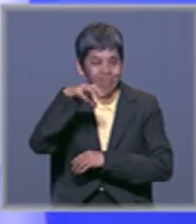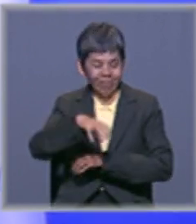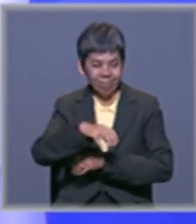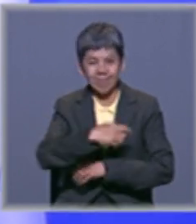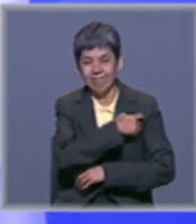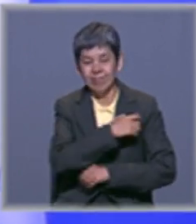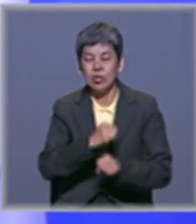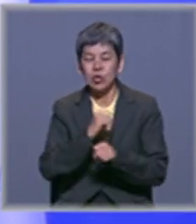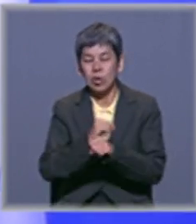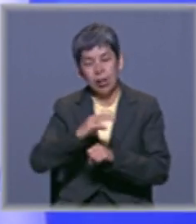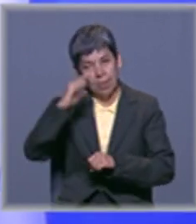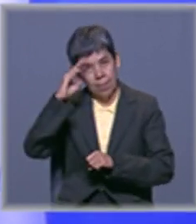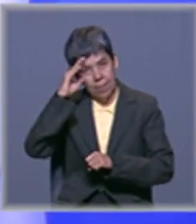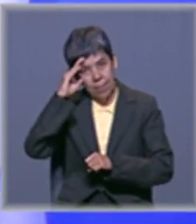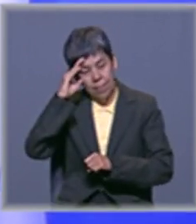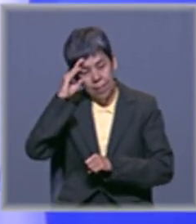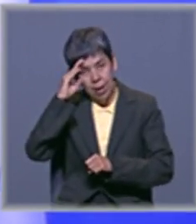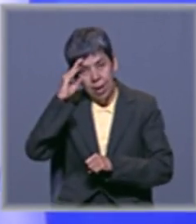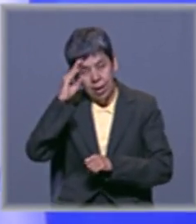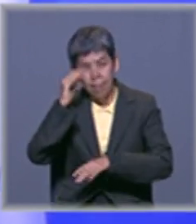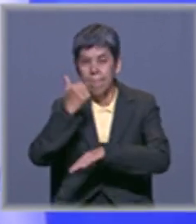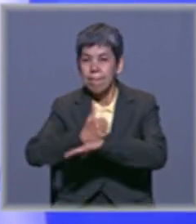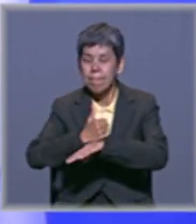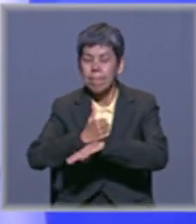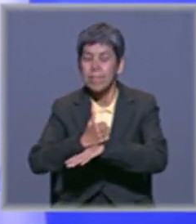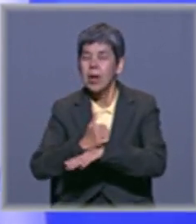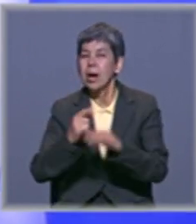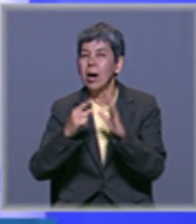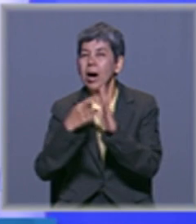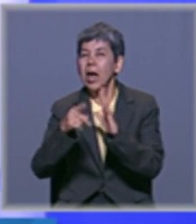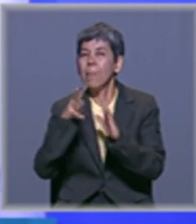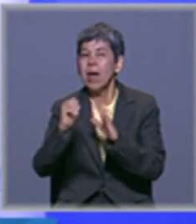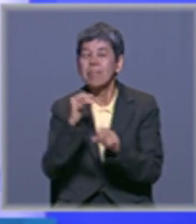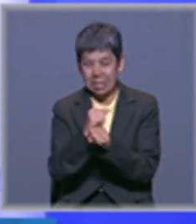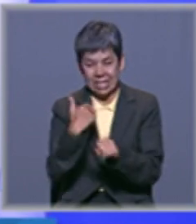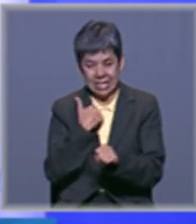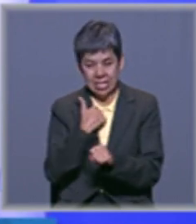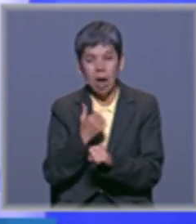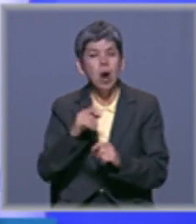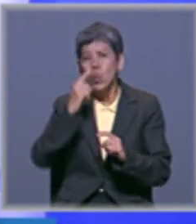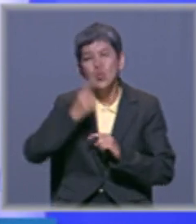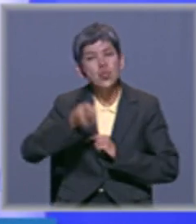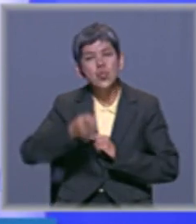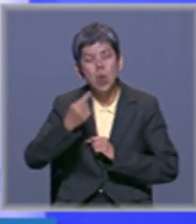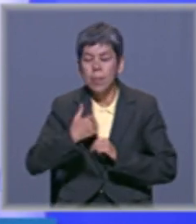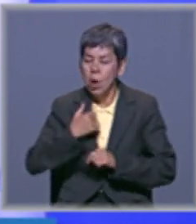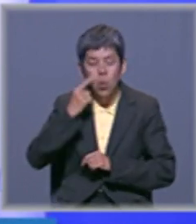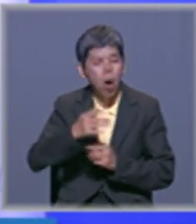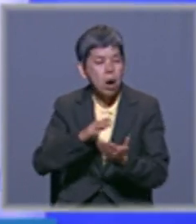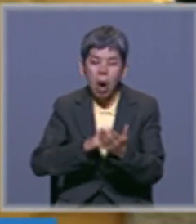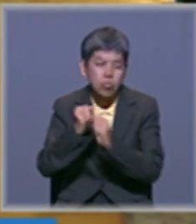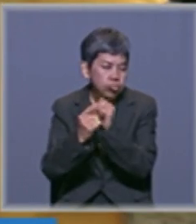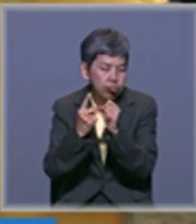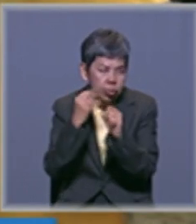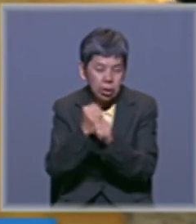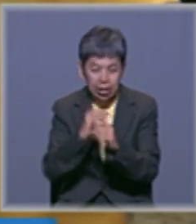พลเป็นตินนสุรานนท์ประธานองคมนตรีและรัฐบุรุษท่านเปิดบ้านนะครับเป็นการเปิดตามประเพณีที่มีกันมาหลายปี